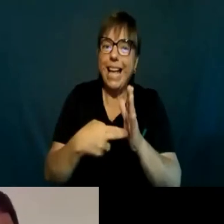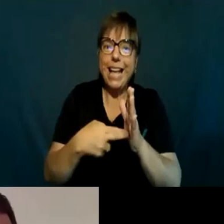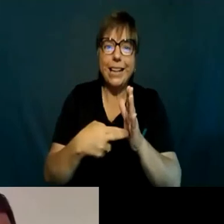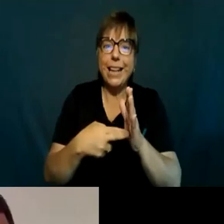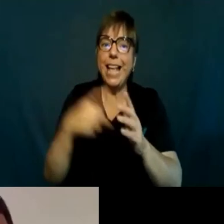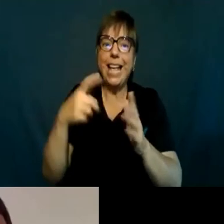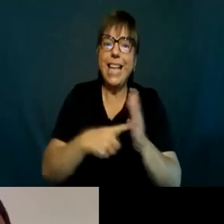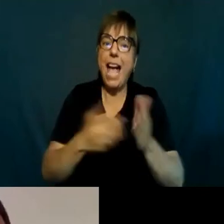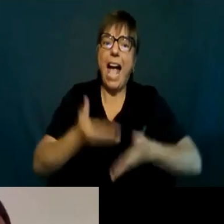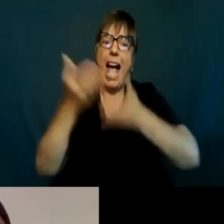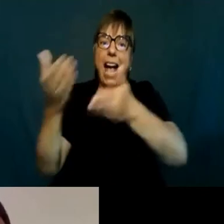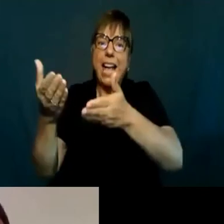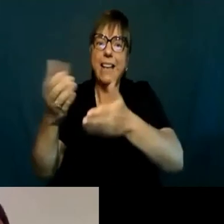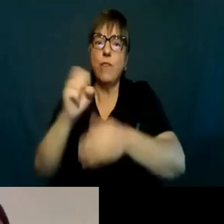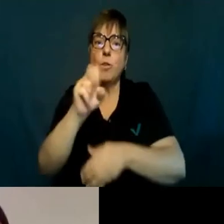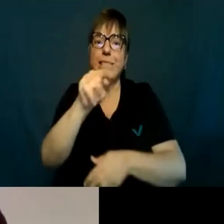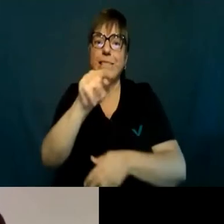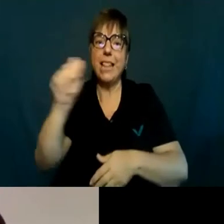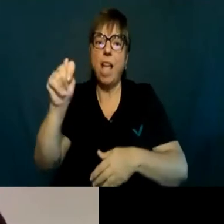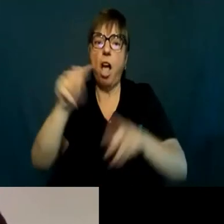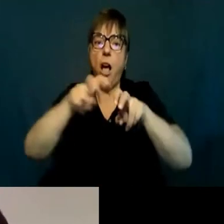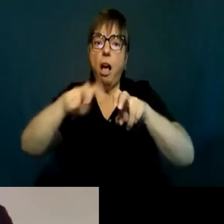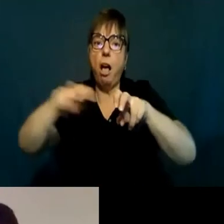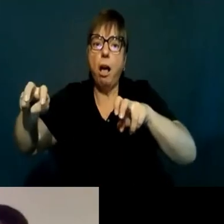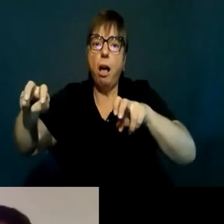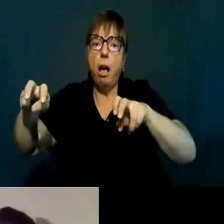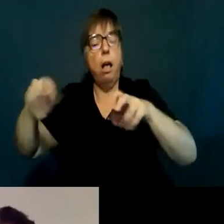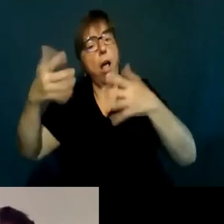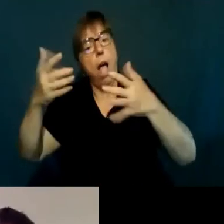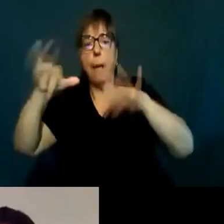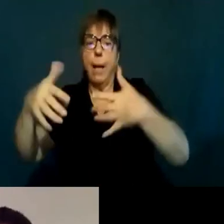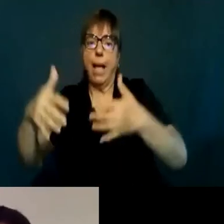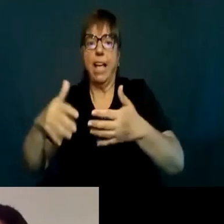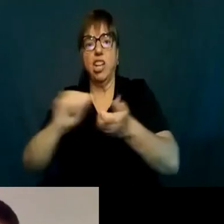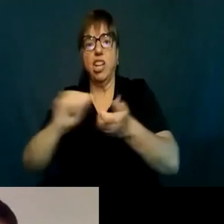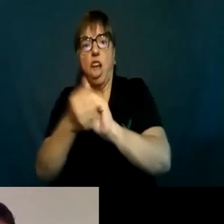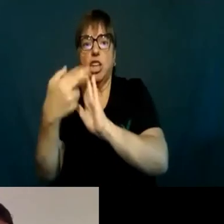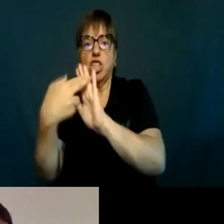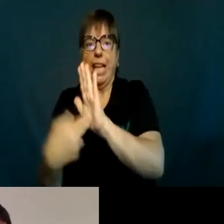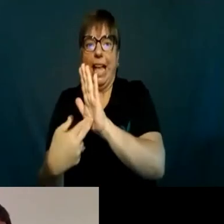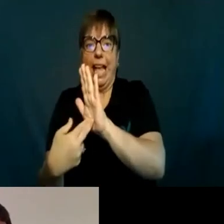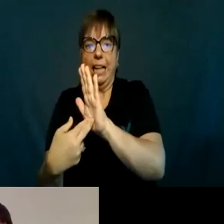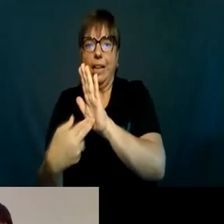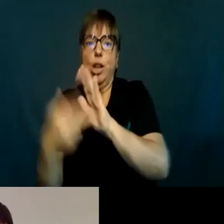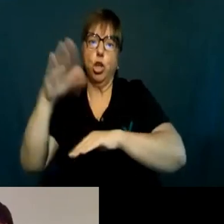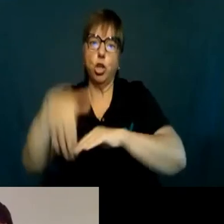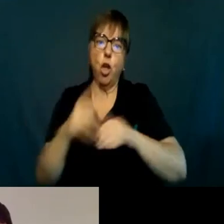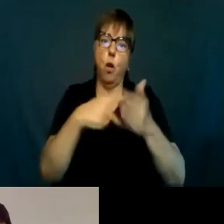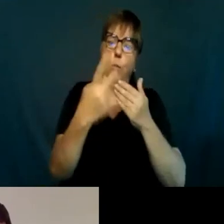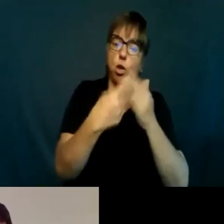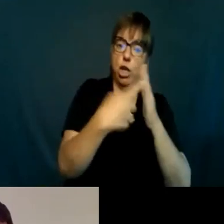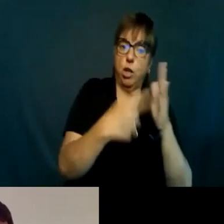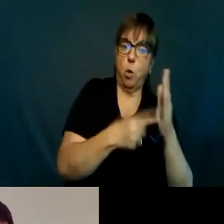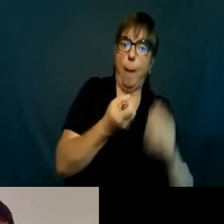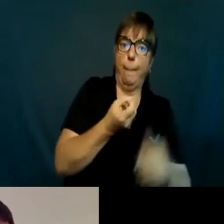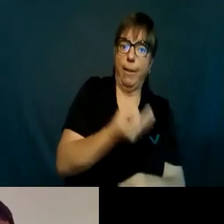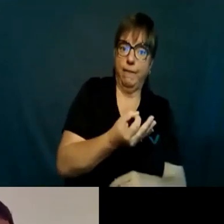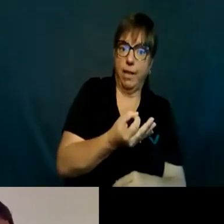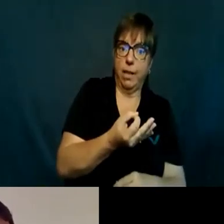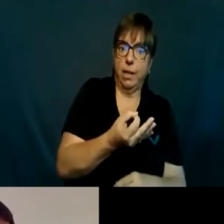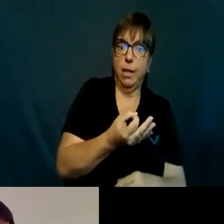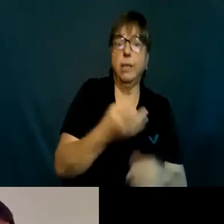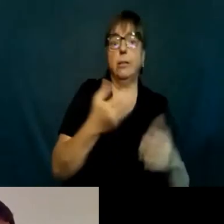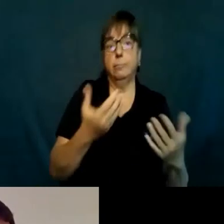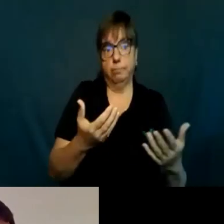au Sénat, seront différentes par rapport à un projet de loi privé. C'est ça qui a été difficile dans